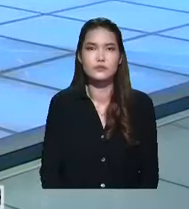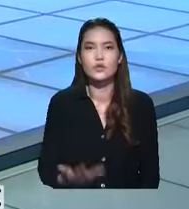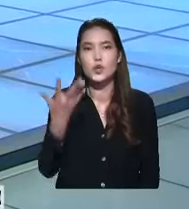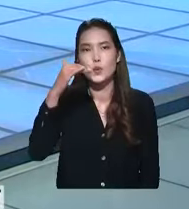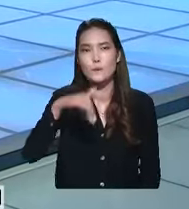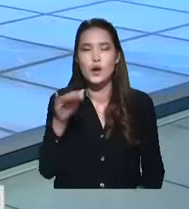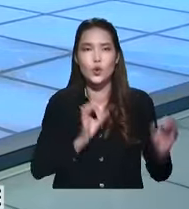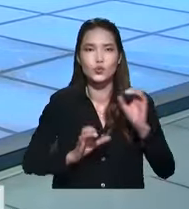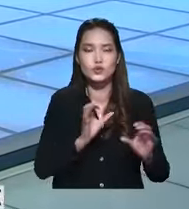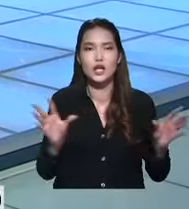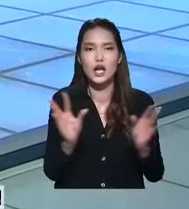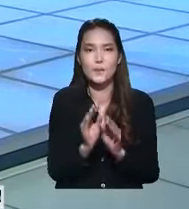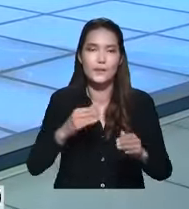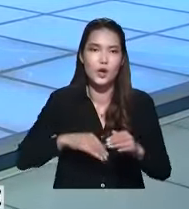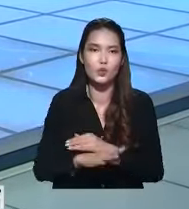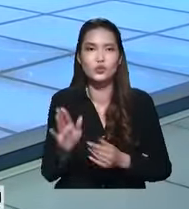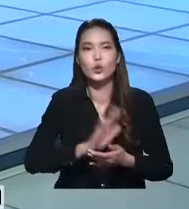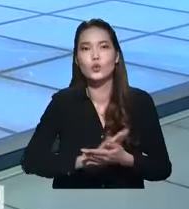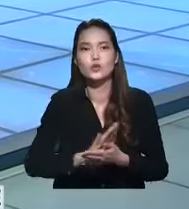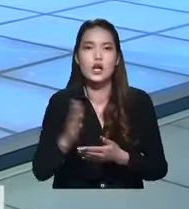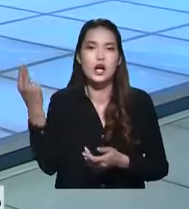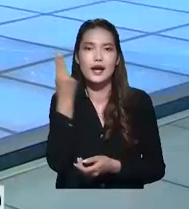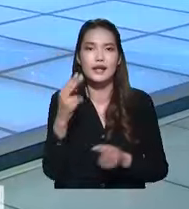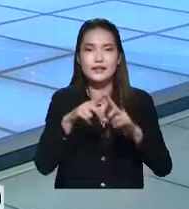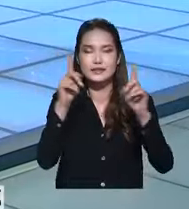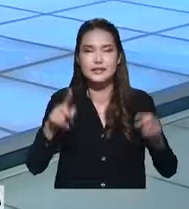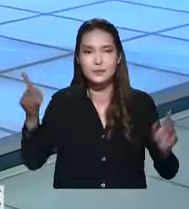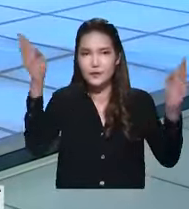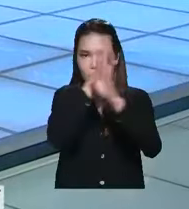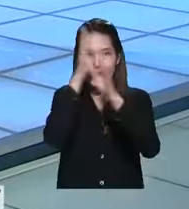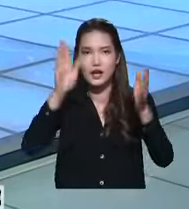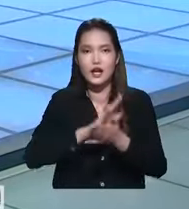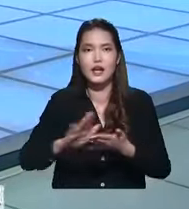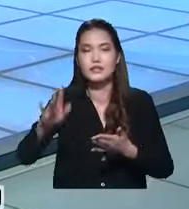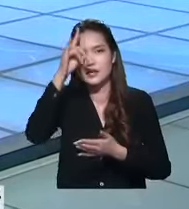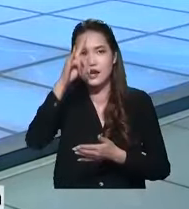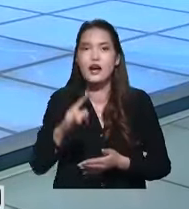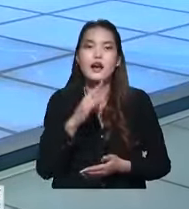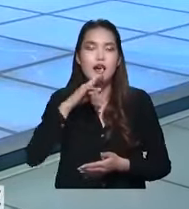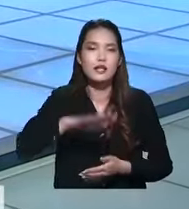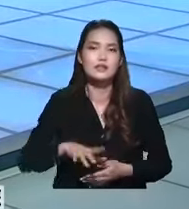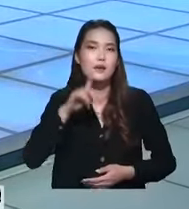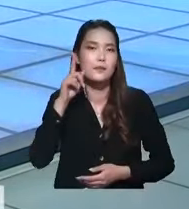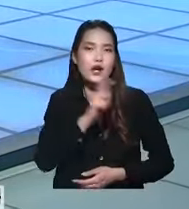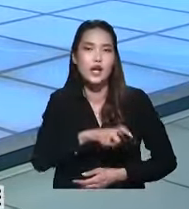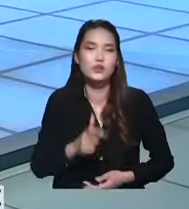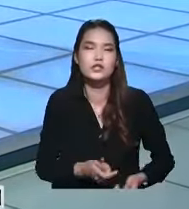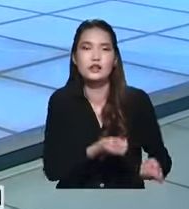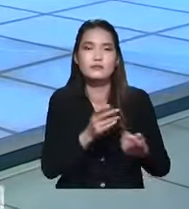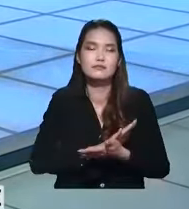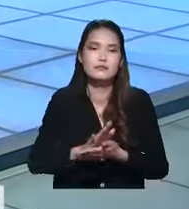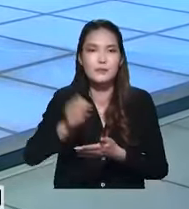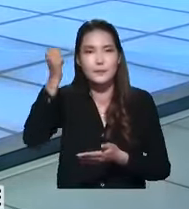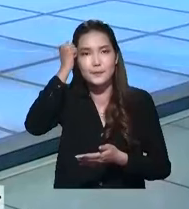5000 студентов одновременно вышли на субботник в Астане в рамках экологической акции «Таза Казахстан». Молодые люди привели в порядок